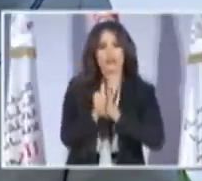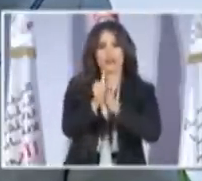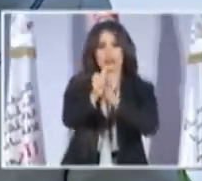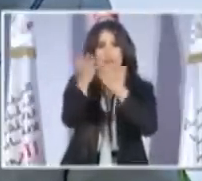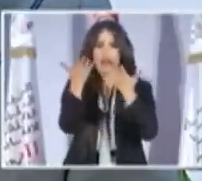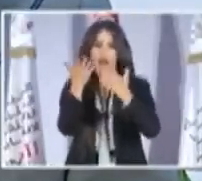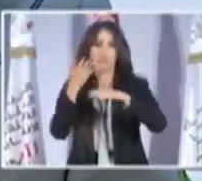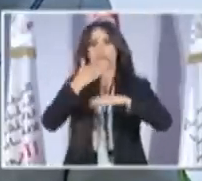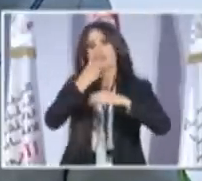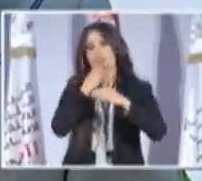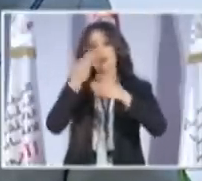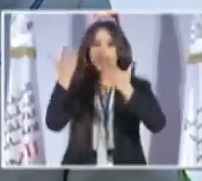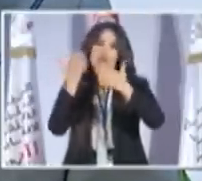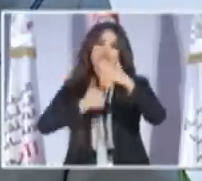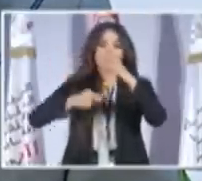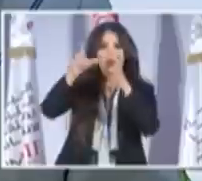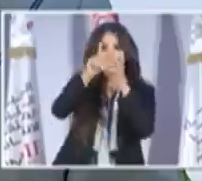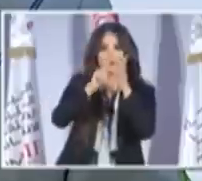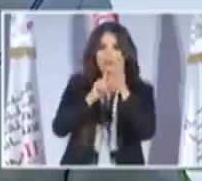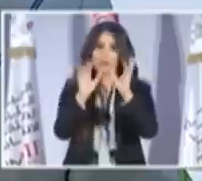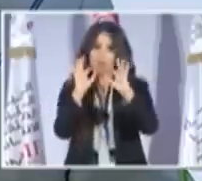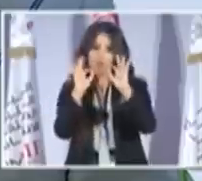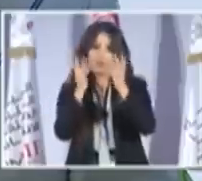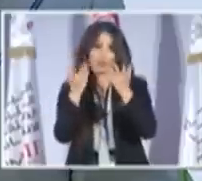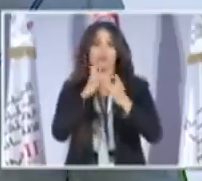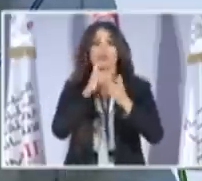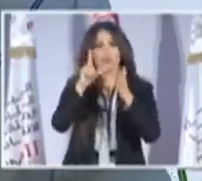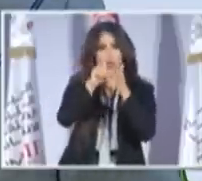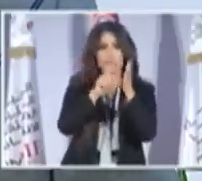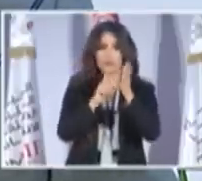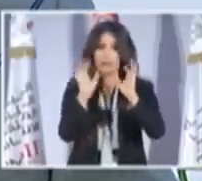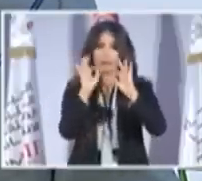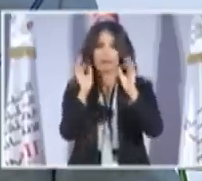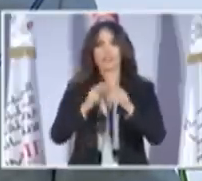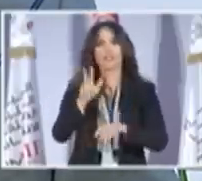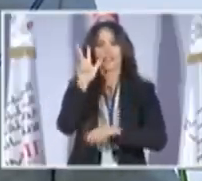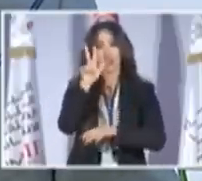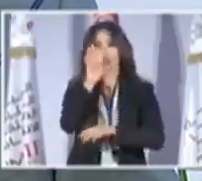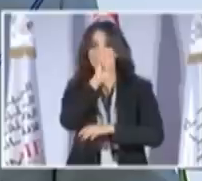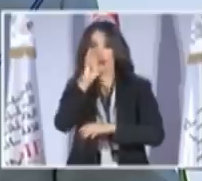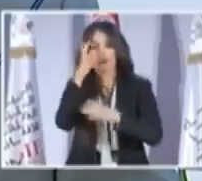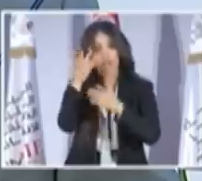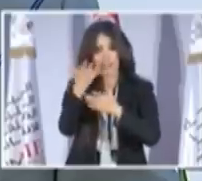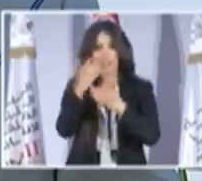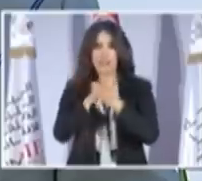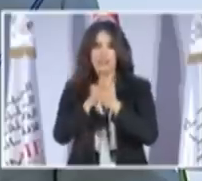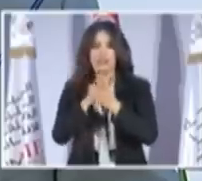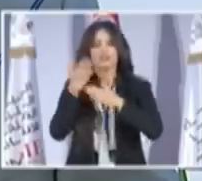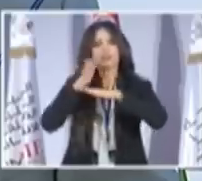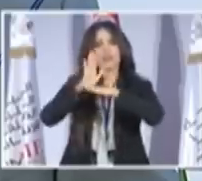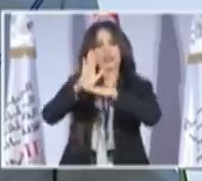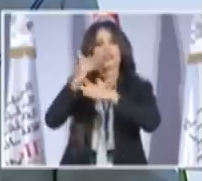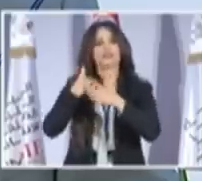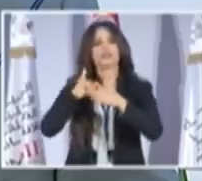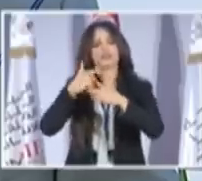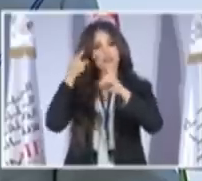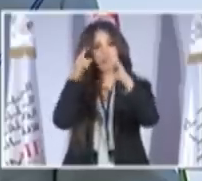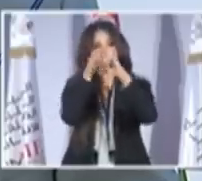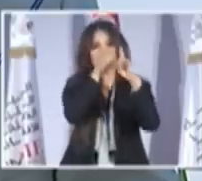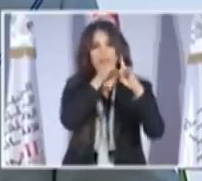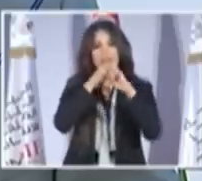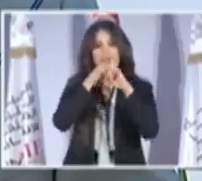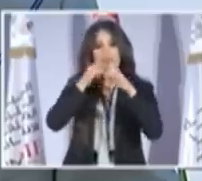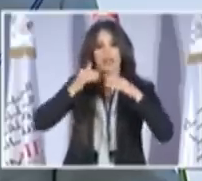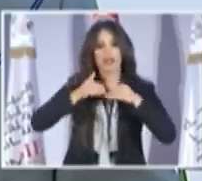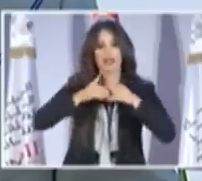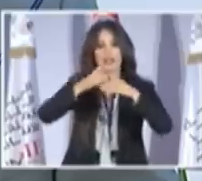بالذات واحد حتى الفصل مائه وثلاثه واربعين لما اشار لمساله يعني اه المرور ل